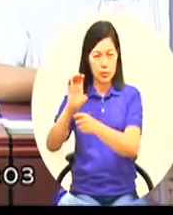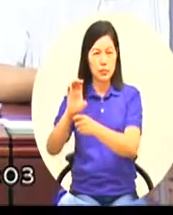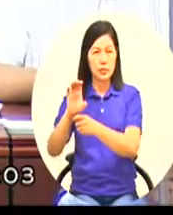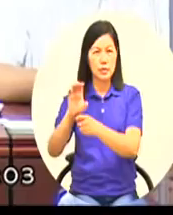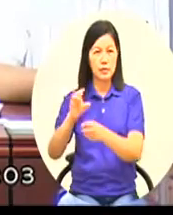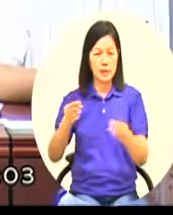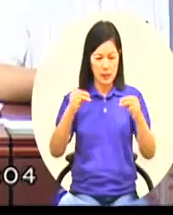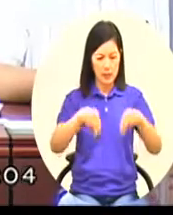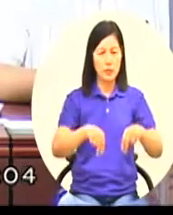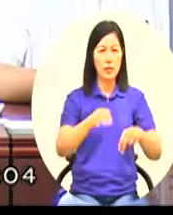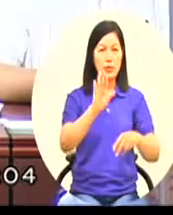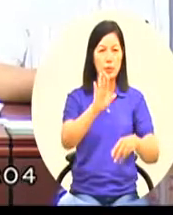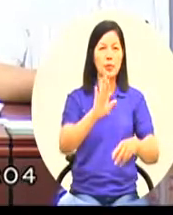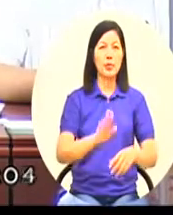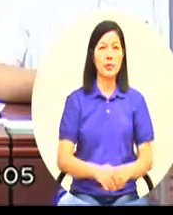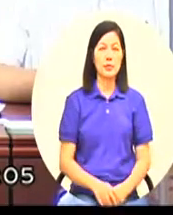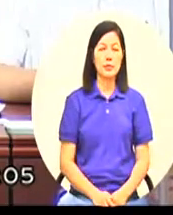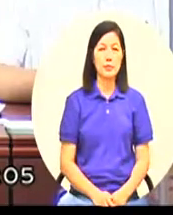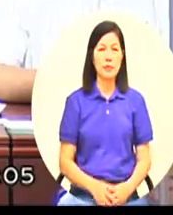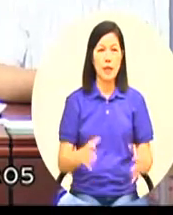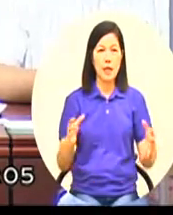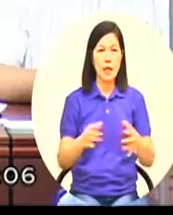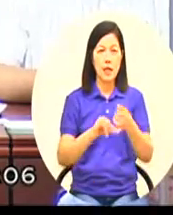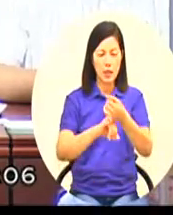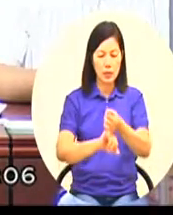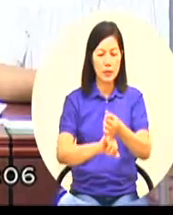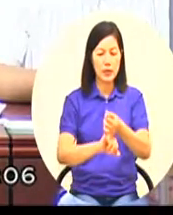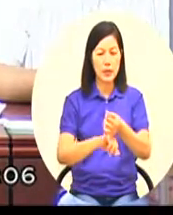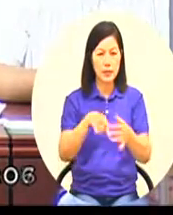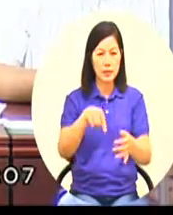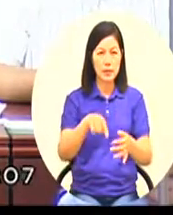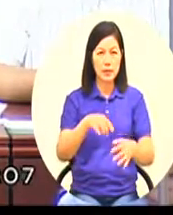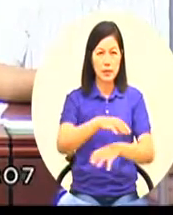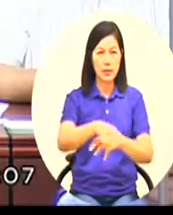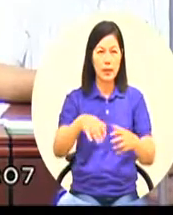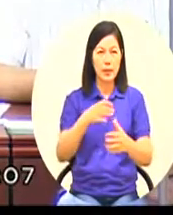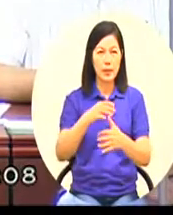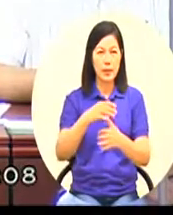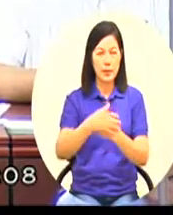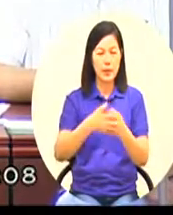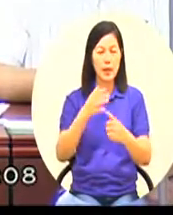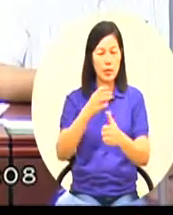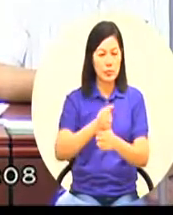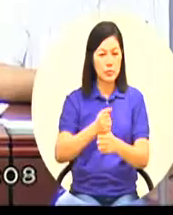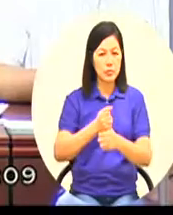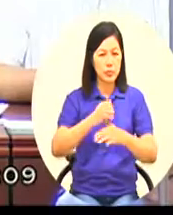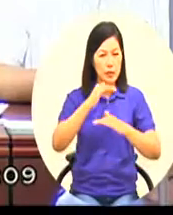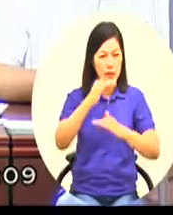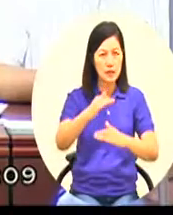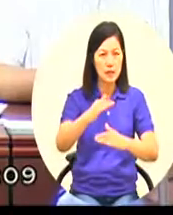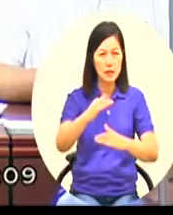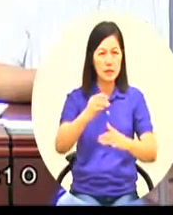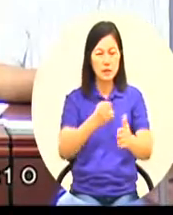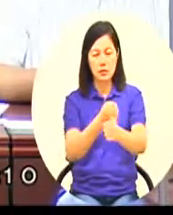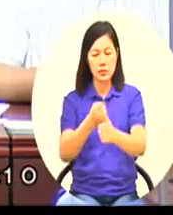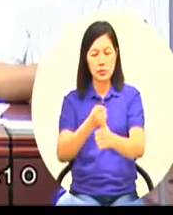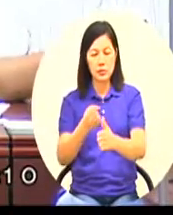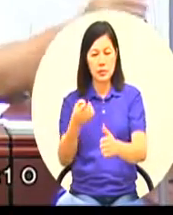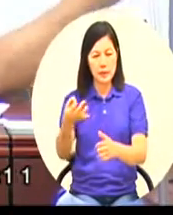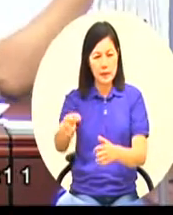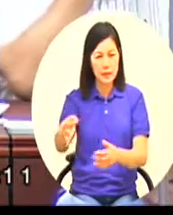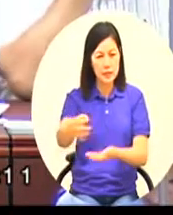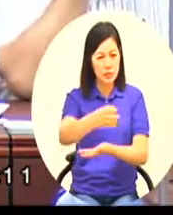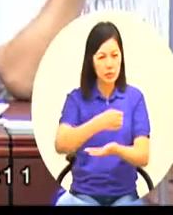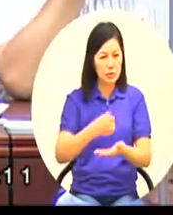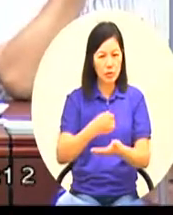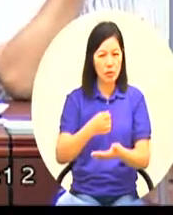订啊，所以根据合约的部分，其实环保局是没有办法去限制他们收取的这个费用， 是， 这